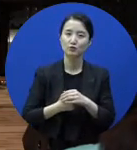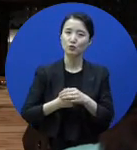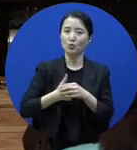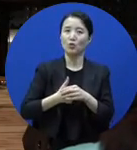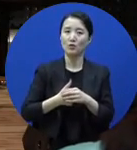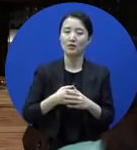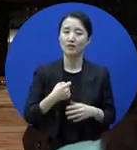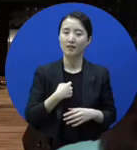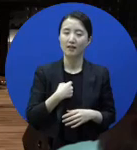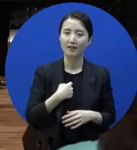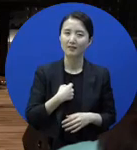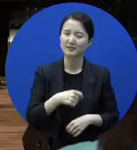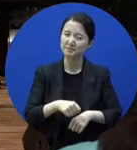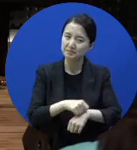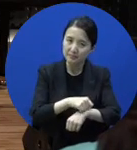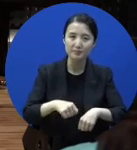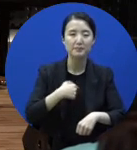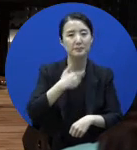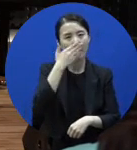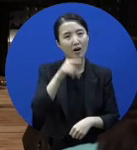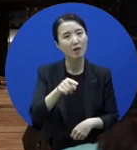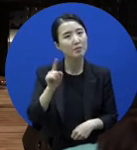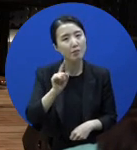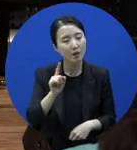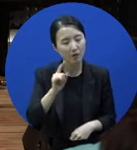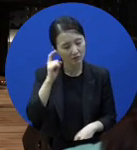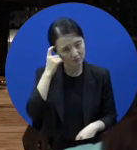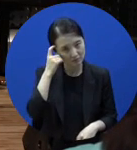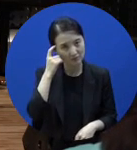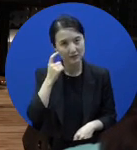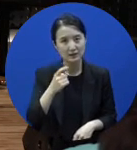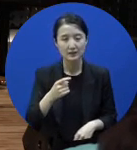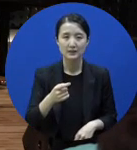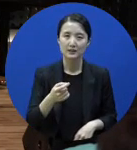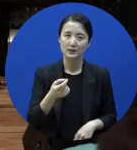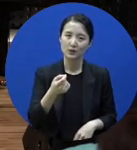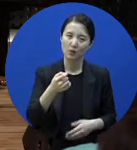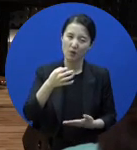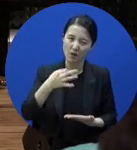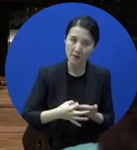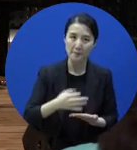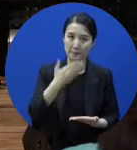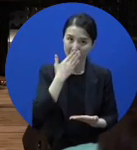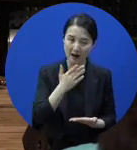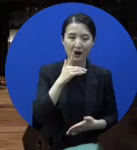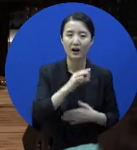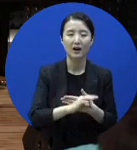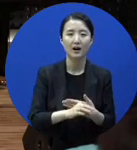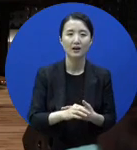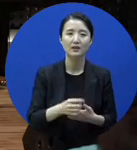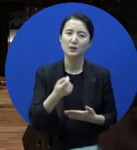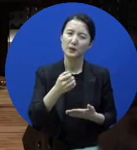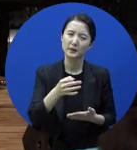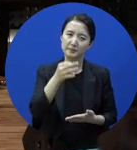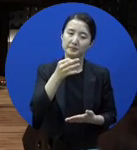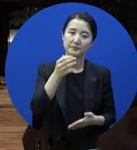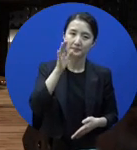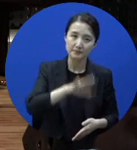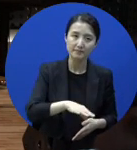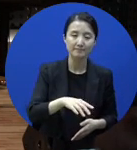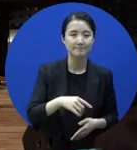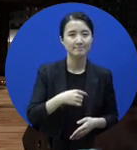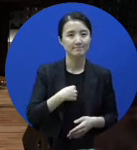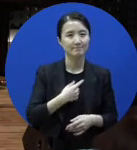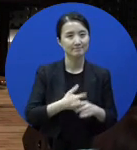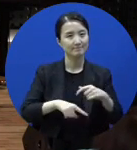선택을 합니다. 당연히 가격이 다운시켜서 가성비가 좋은 제품일 수도 있고 가격은 높지만 사람들한테 필요한 상품일 수도